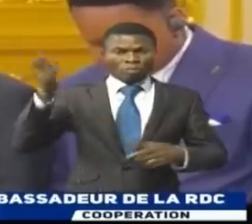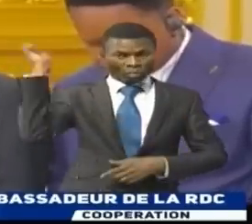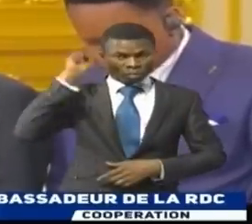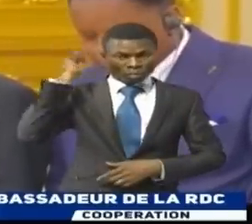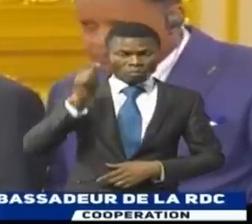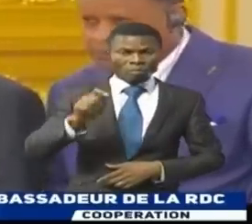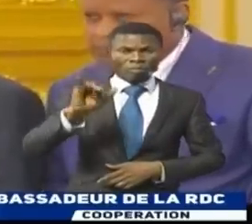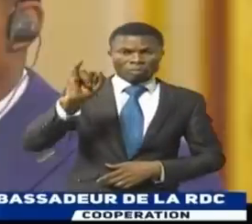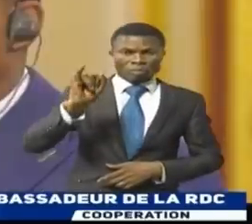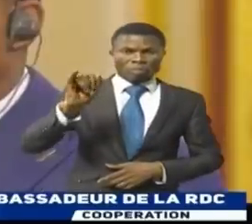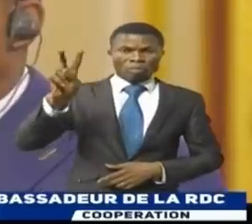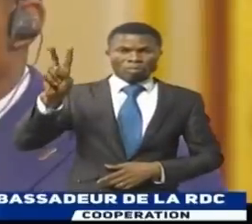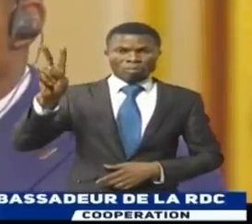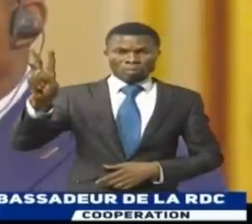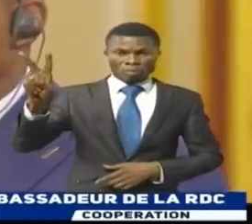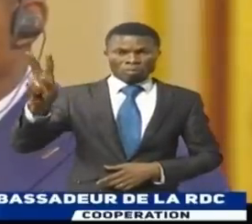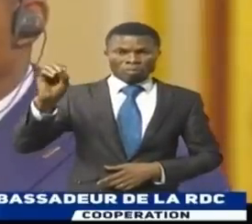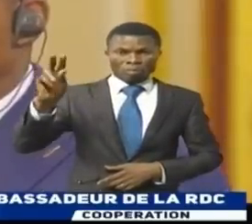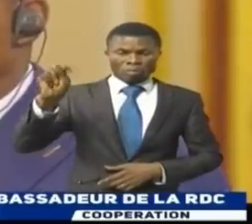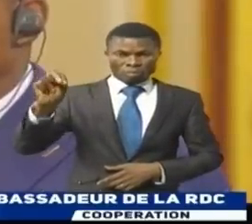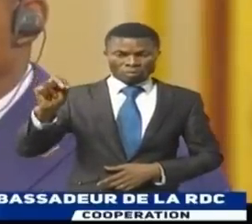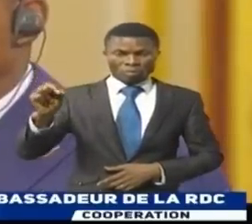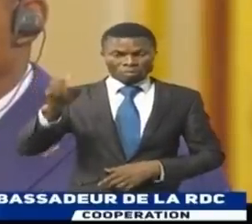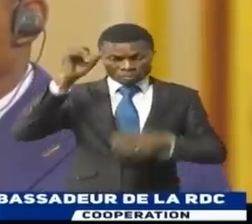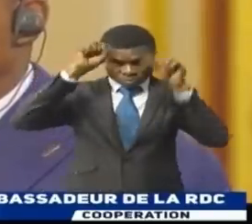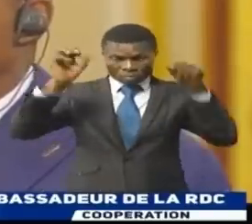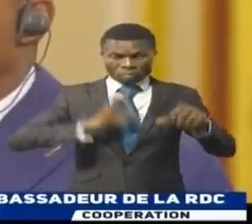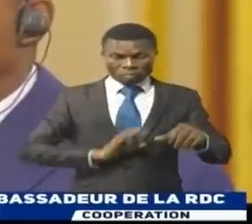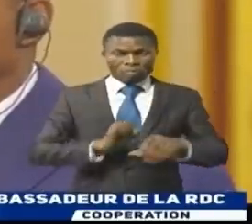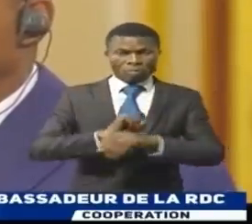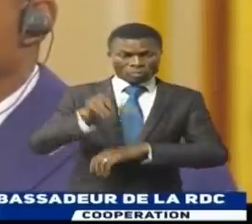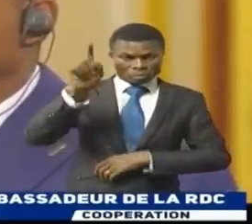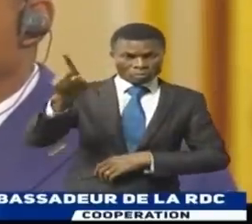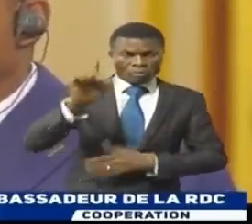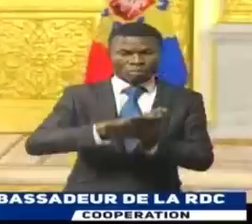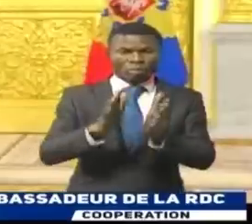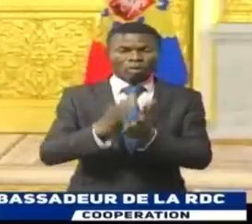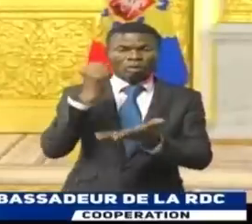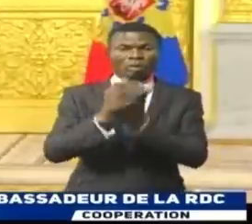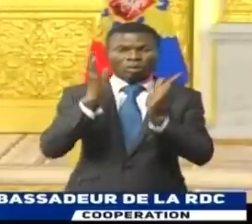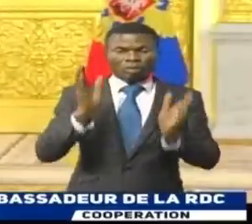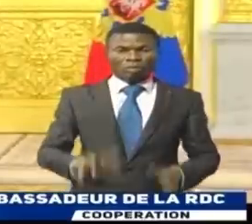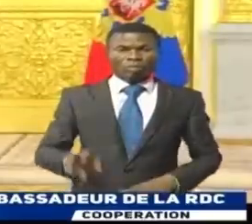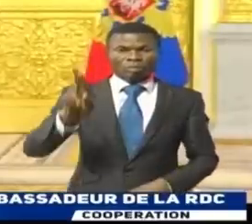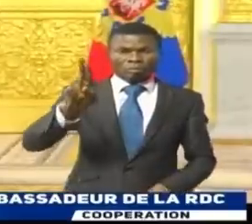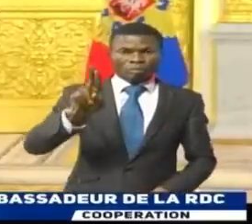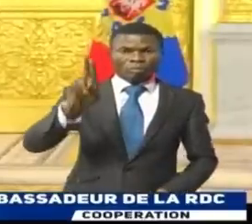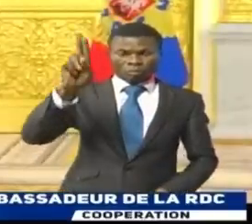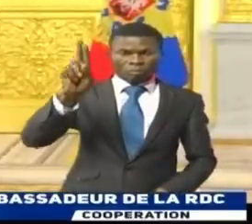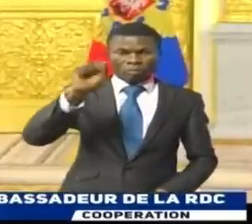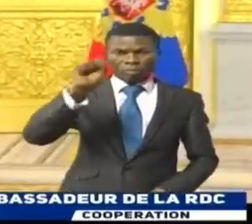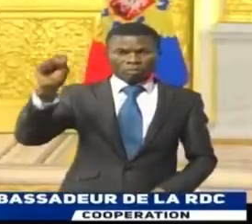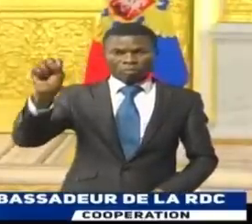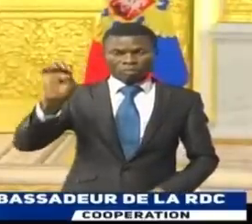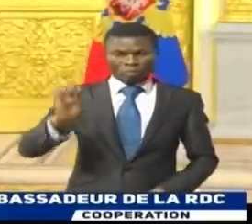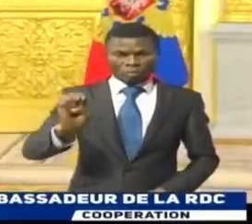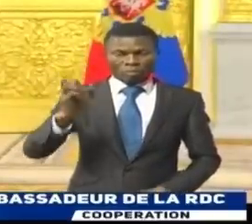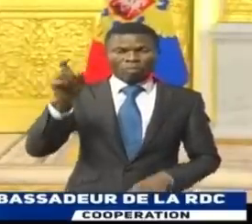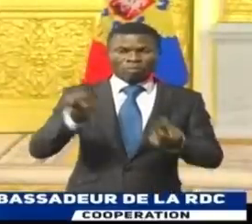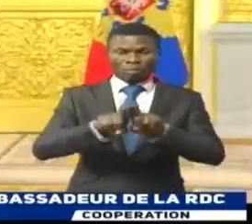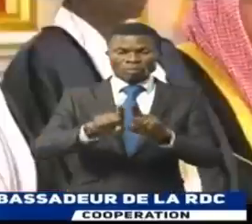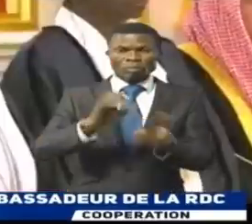Ivan Vangungimbi, nommé par le chef de l'État Félix-Antoine Tshisekedi depuis février dernier comme